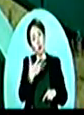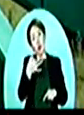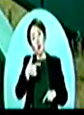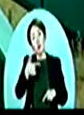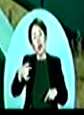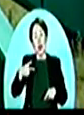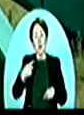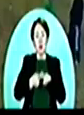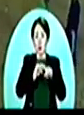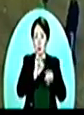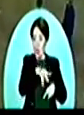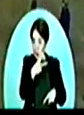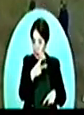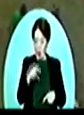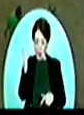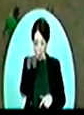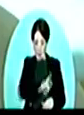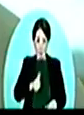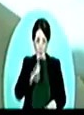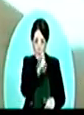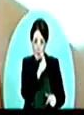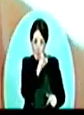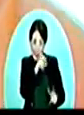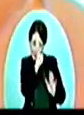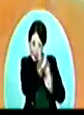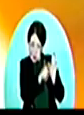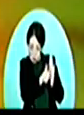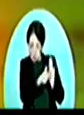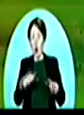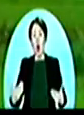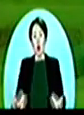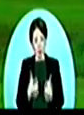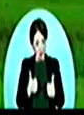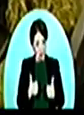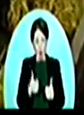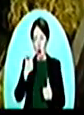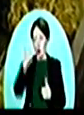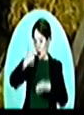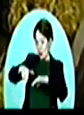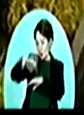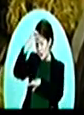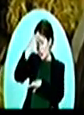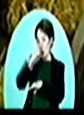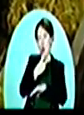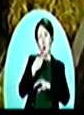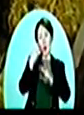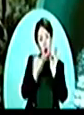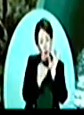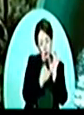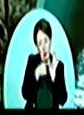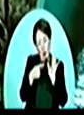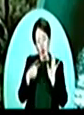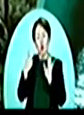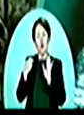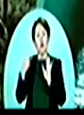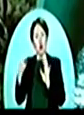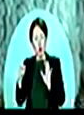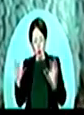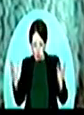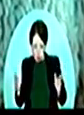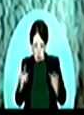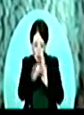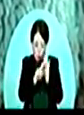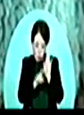грамм илүү болчихсон. Эрүүл малтай байж л өнөөдөр бидний амьдрал сайжирна. Монгол Улсын Засгийн Газар 2016-аас 2020 оны